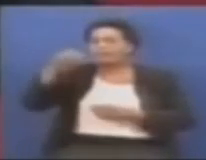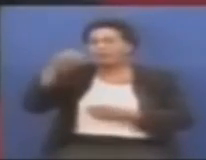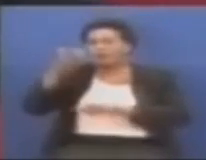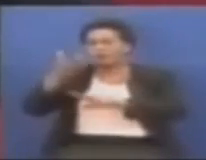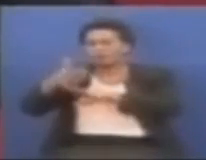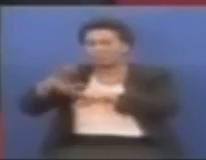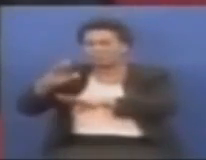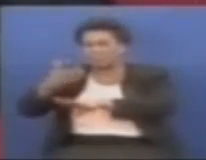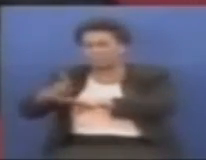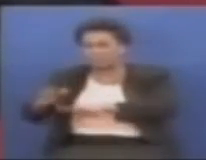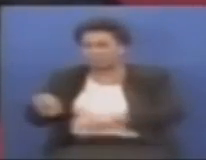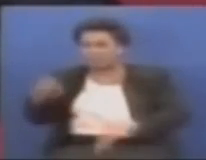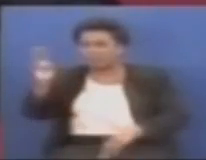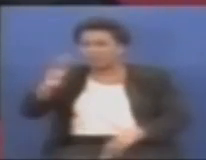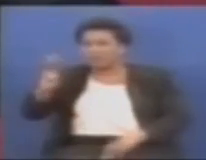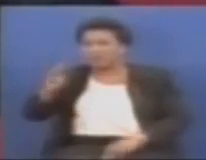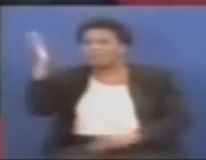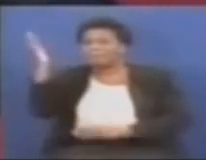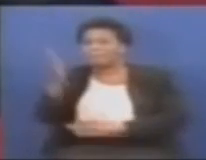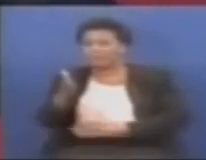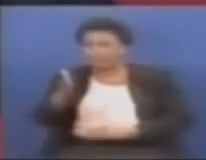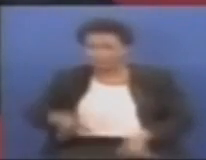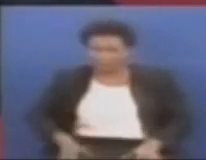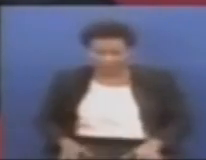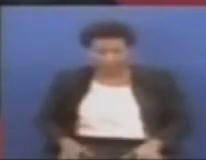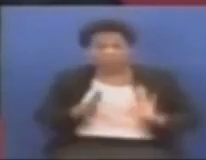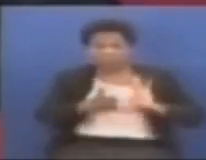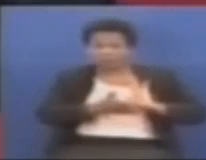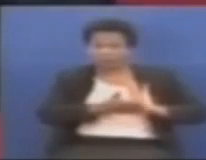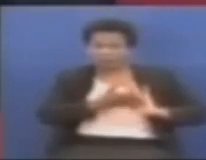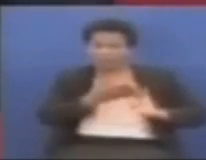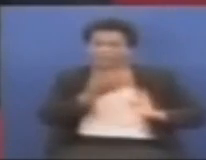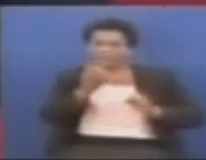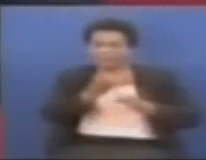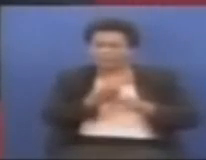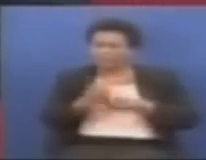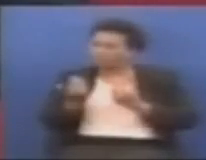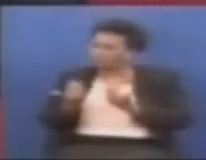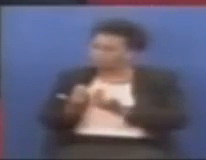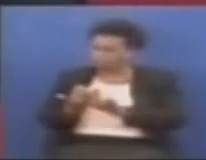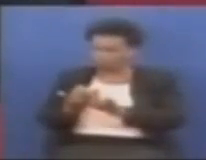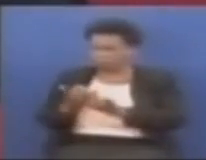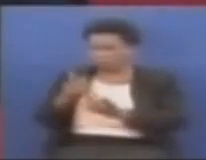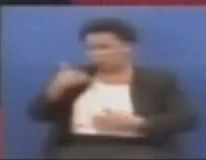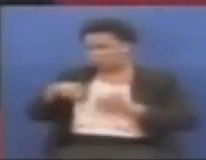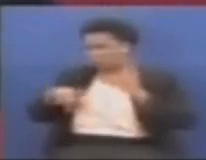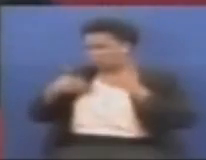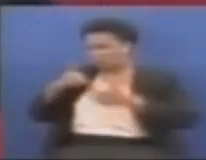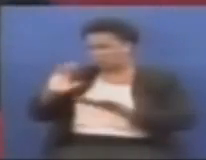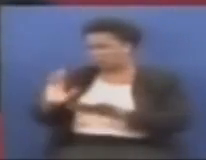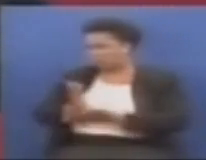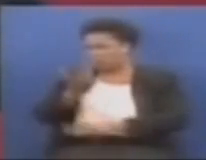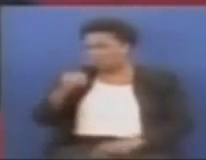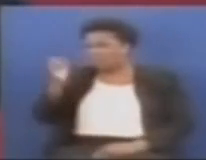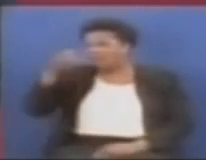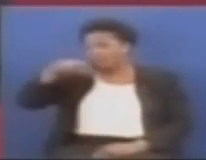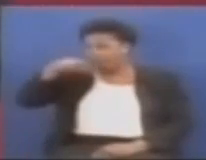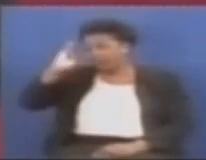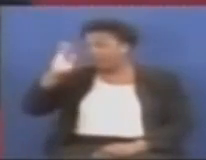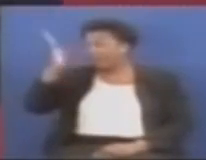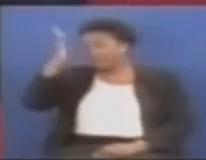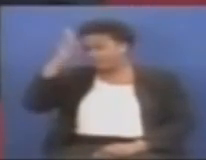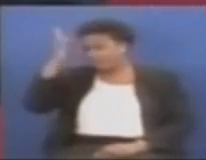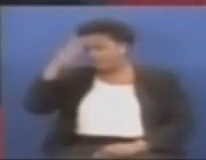katika wilaya ya Pangani tumeanza kufanya kazi hiyo. Kwa hiyo niondoe hofu tu, Mheshimiwa Mbunge, kwamba serikali inatambua na tupo katika mkakati kutekeleza kuhakikisha